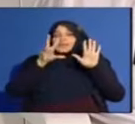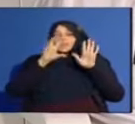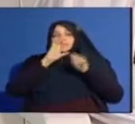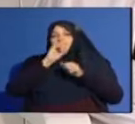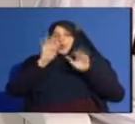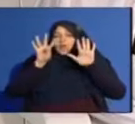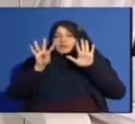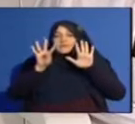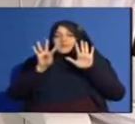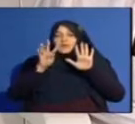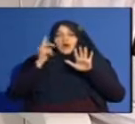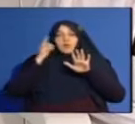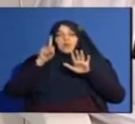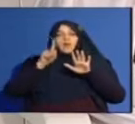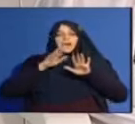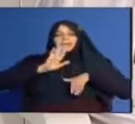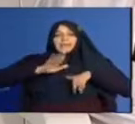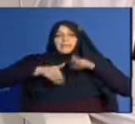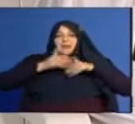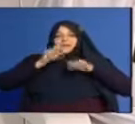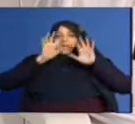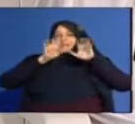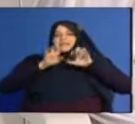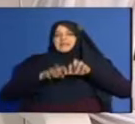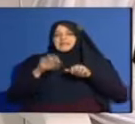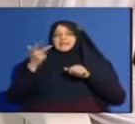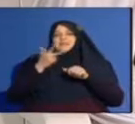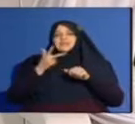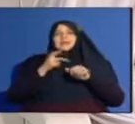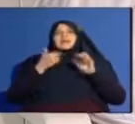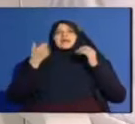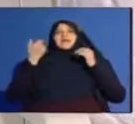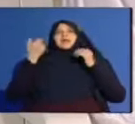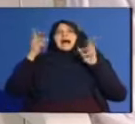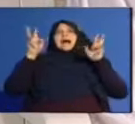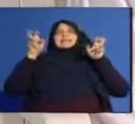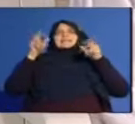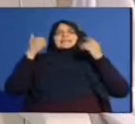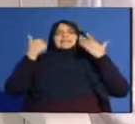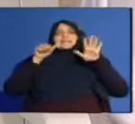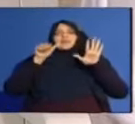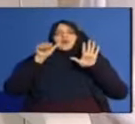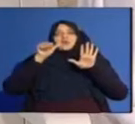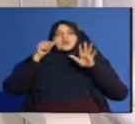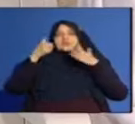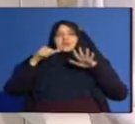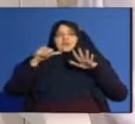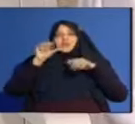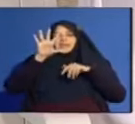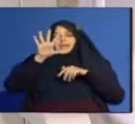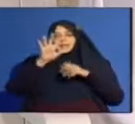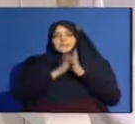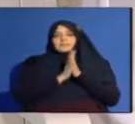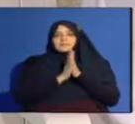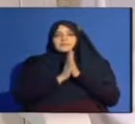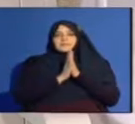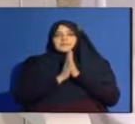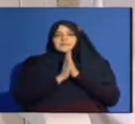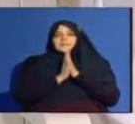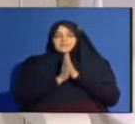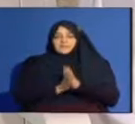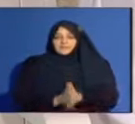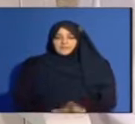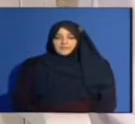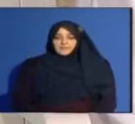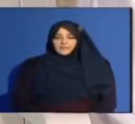08-09 نعم. مباشرة المادة 605 ذكرت شروطا بعدما قالت لا يمكن تنفيذ هذه